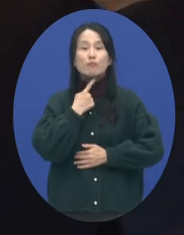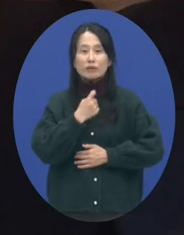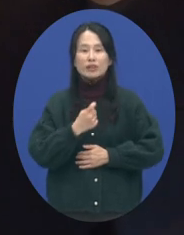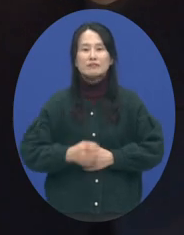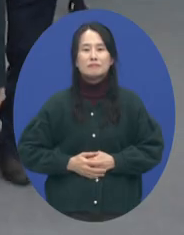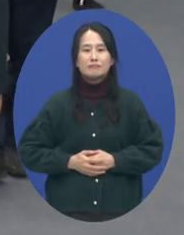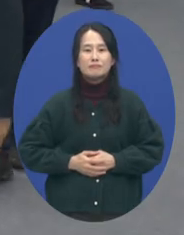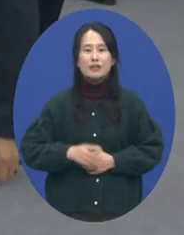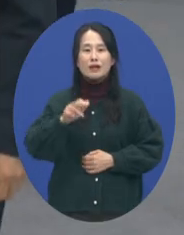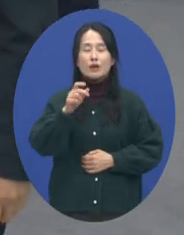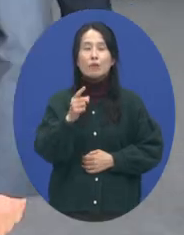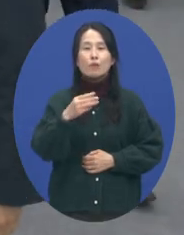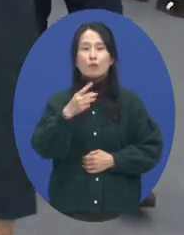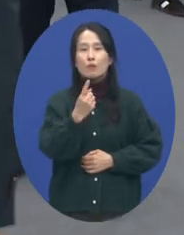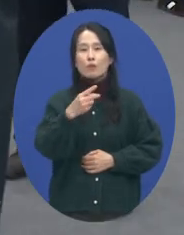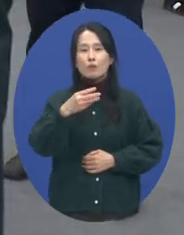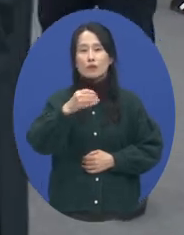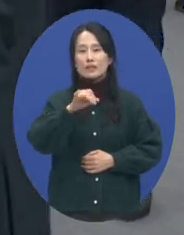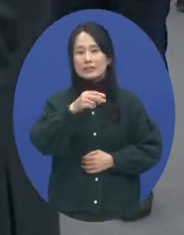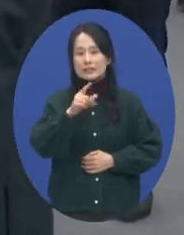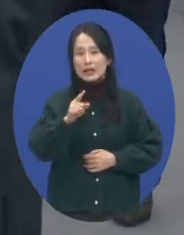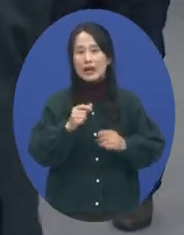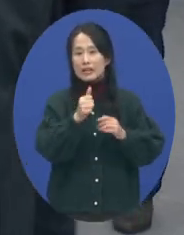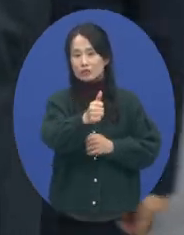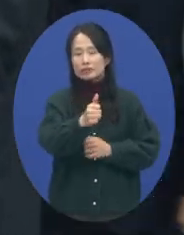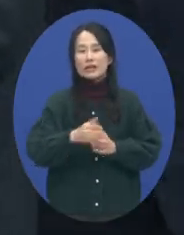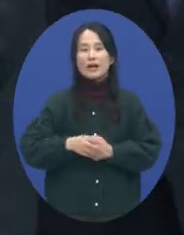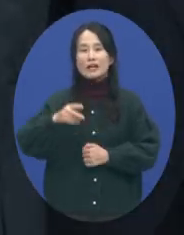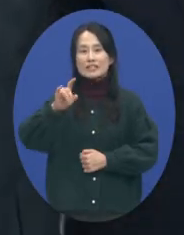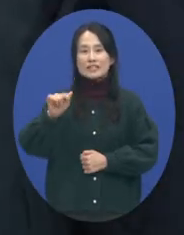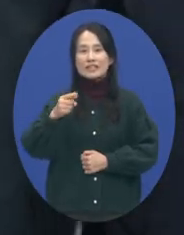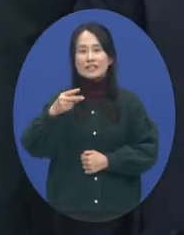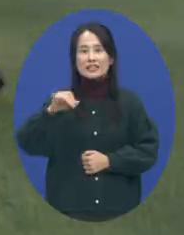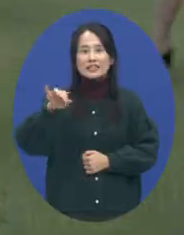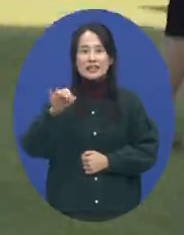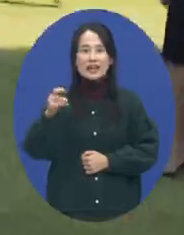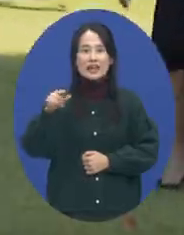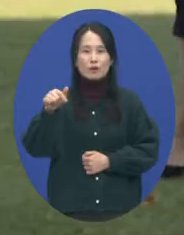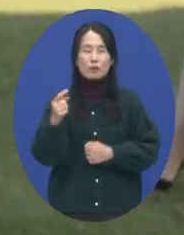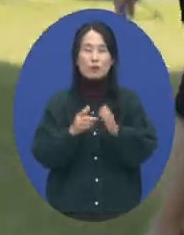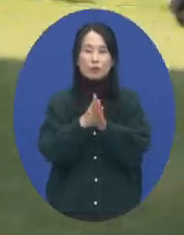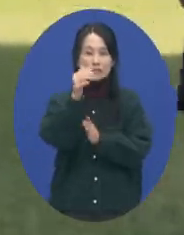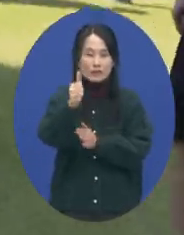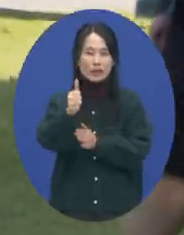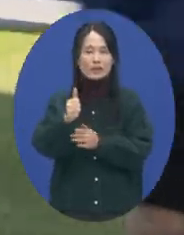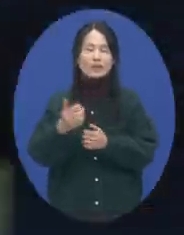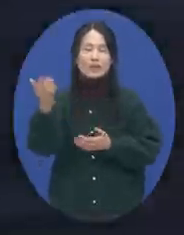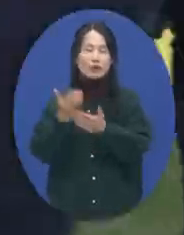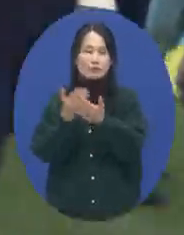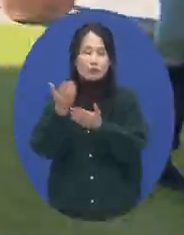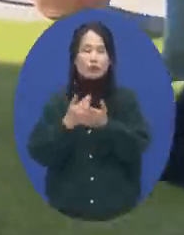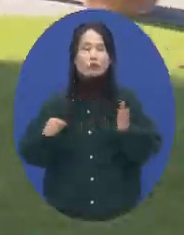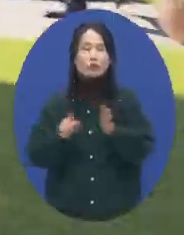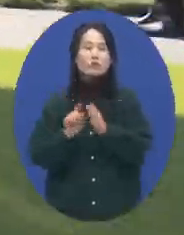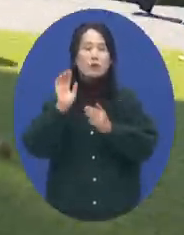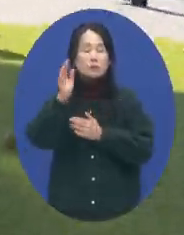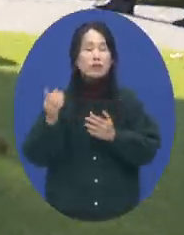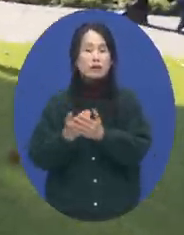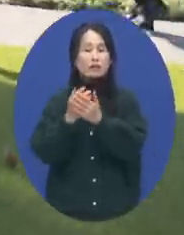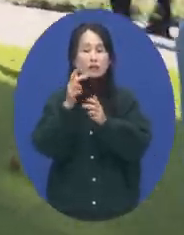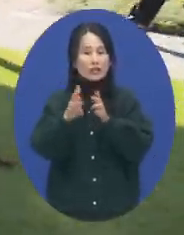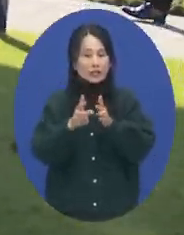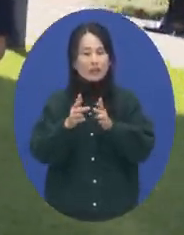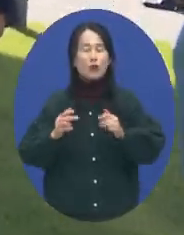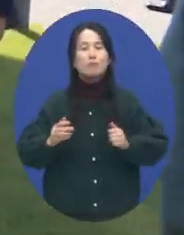했습니다. 플로리다와 애리조나 주지사, 피닉스와 샌디에이고 시장이 방문, 협력과 교류를 위해 미래 성장 산업,